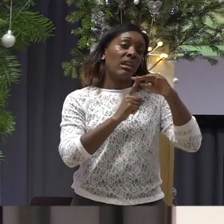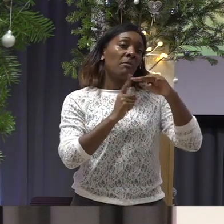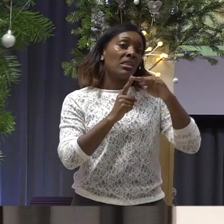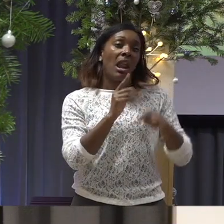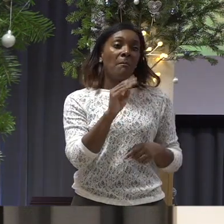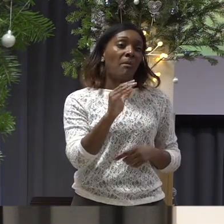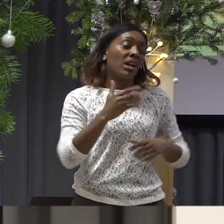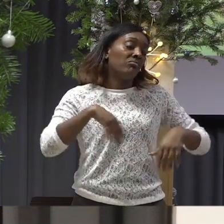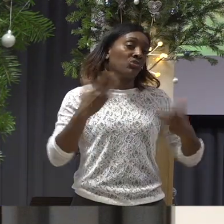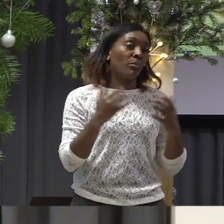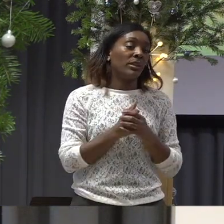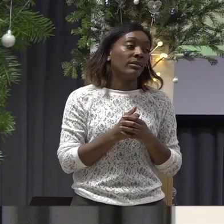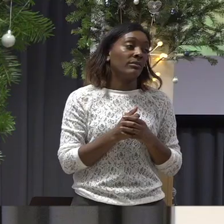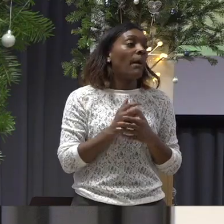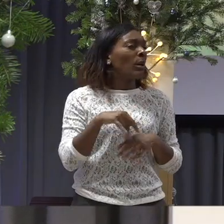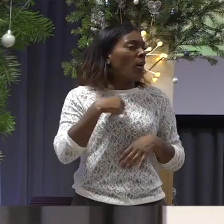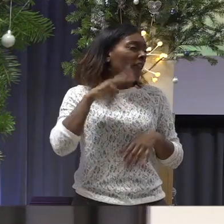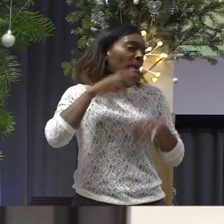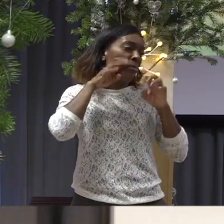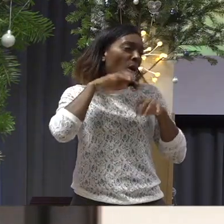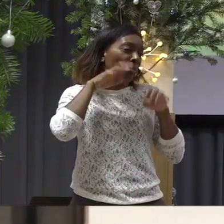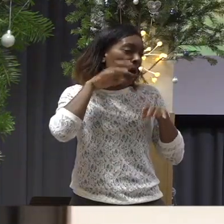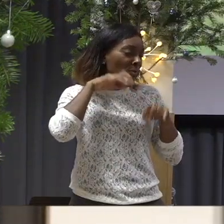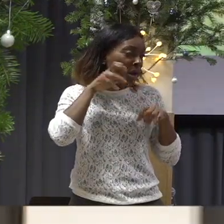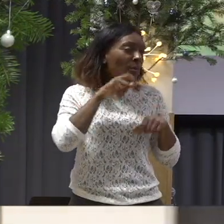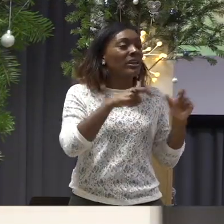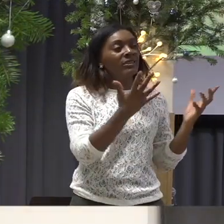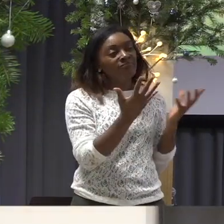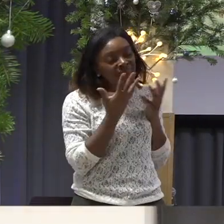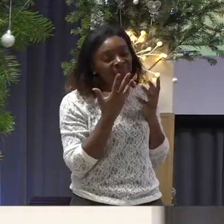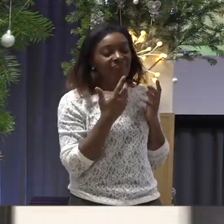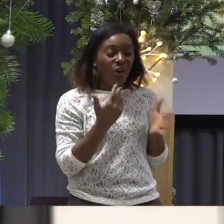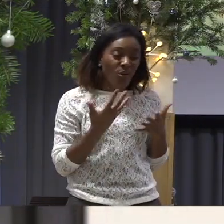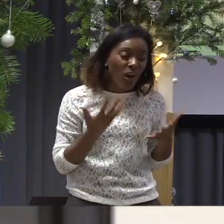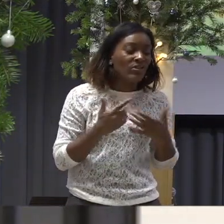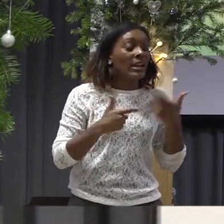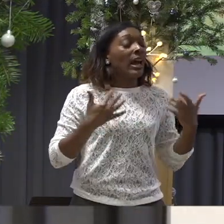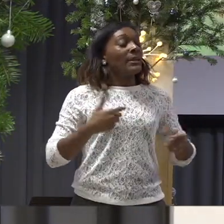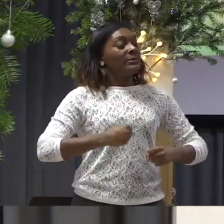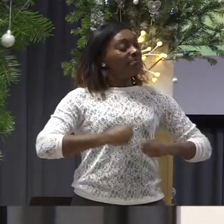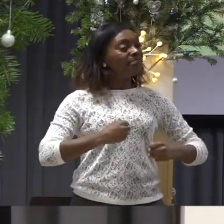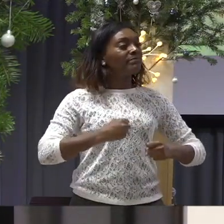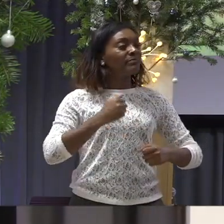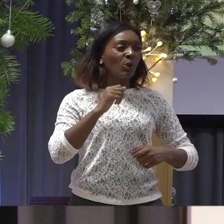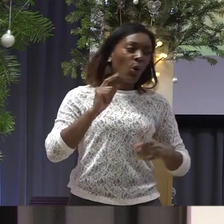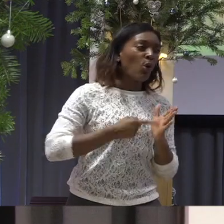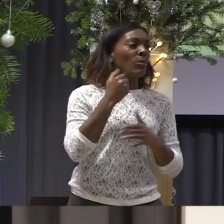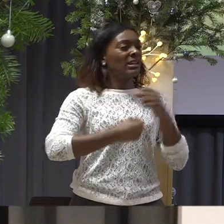Et je finis ma phrase, les larmes coulaient, et puis les gens m'entouraient. Et puis bon, j'ai repris mon année,